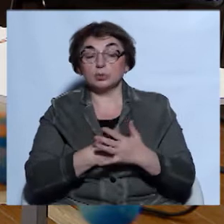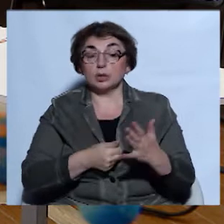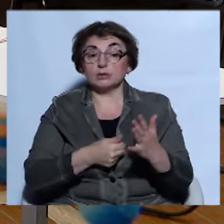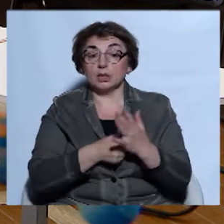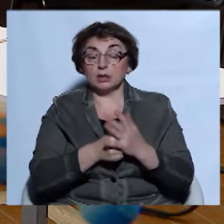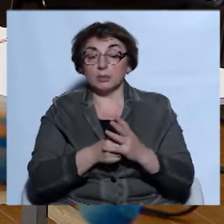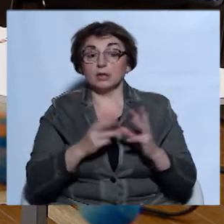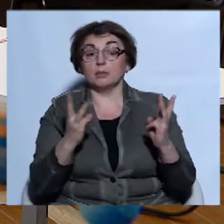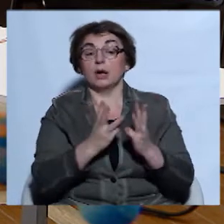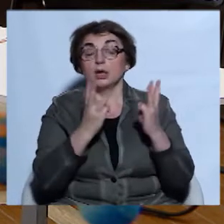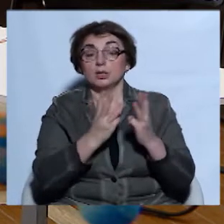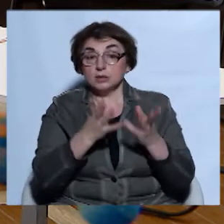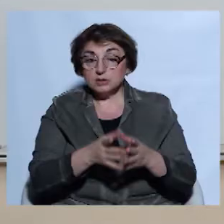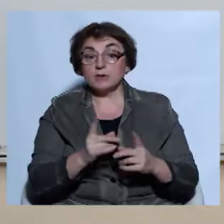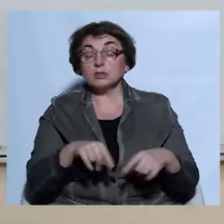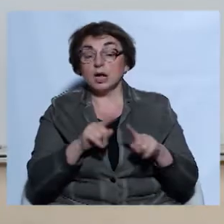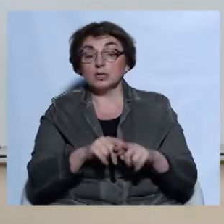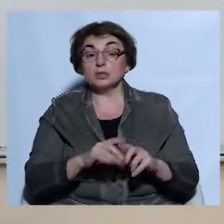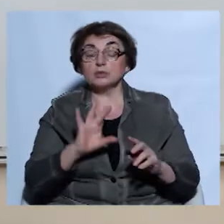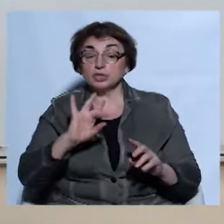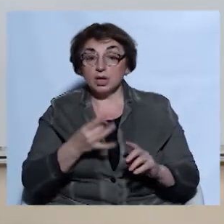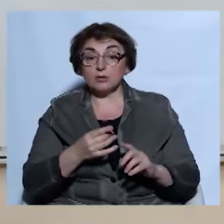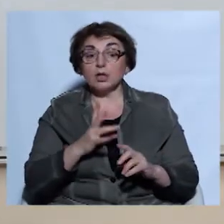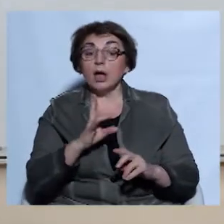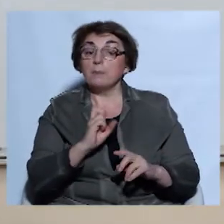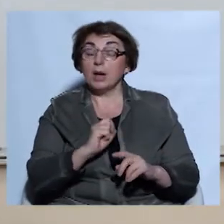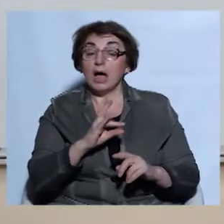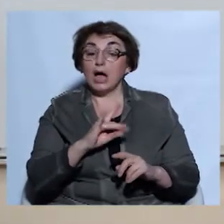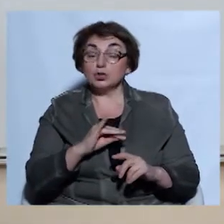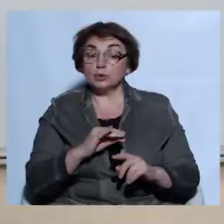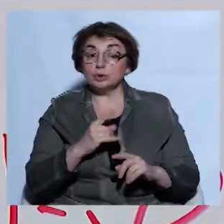წვასა და ჟანგვას ხელს, ხოლო აზოტი, რომელიც